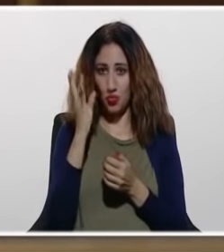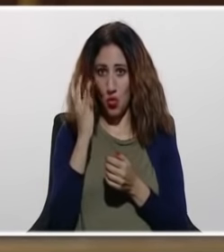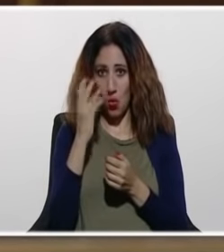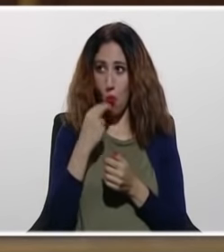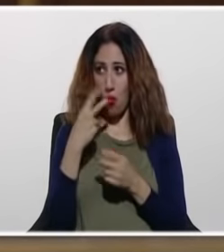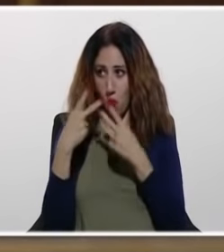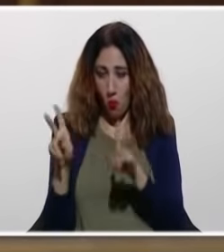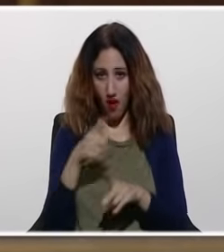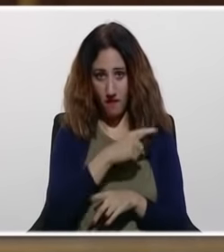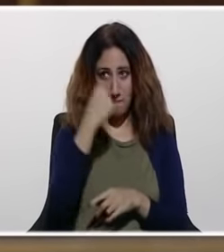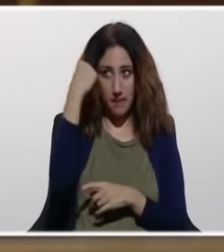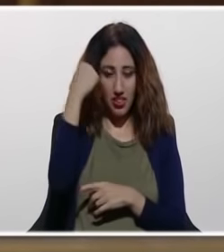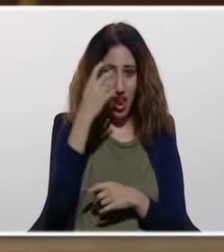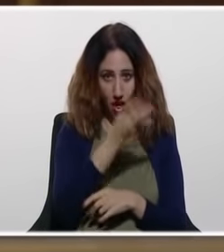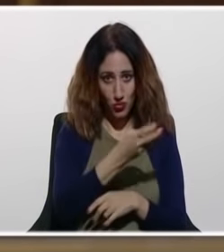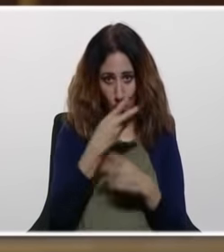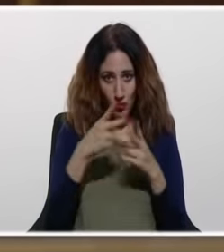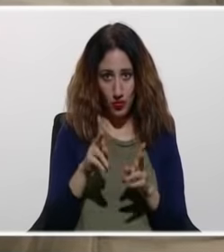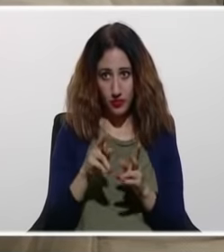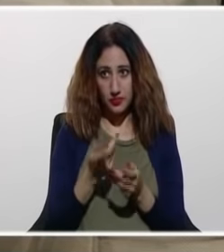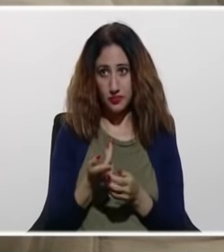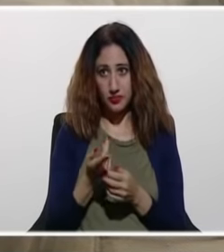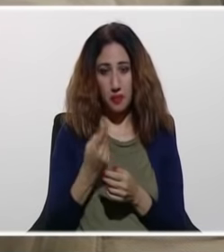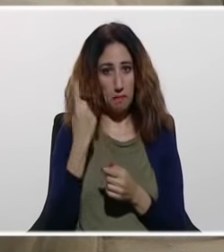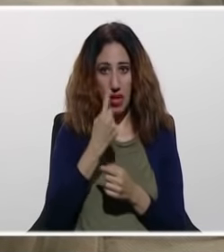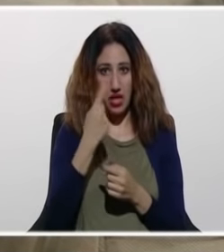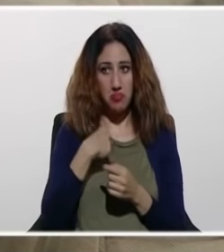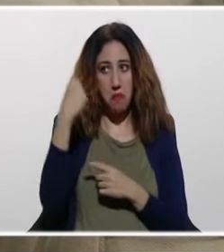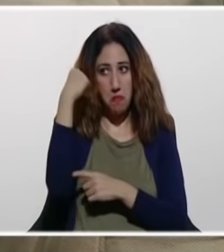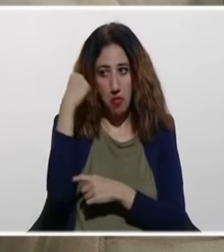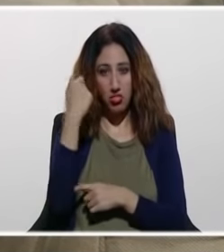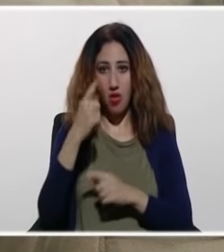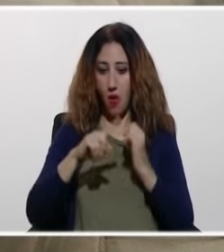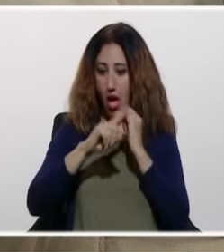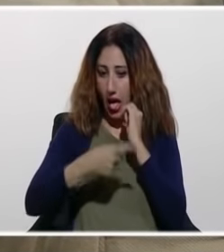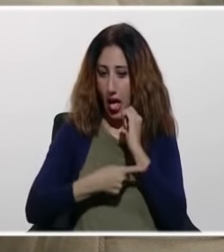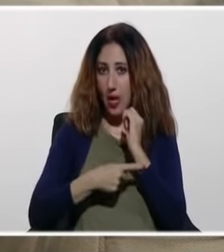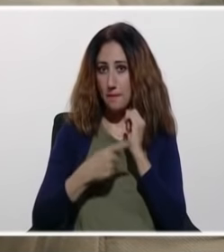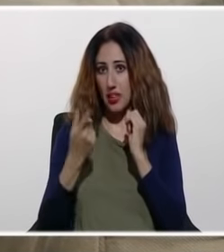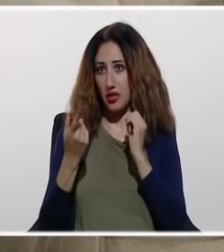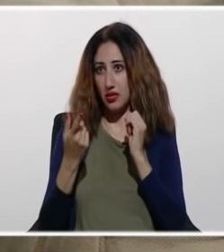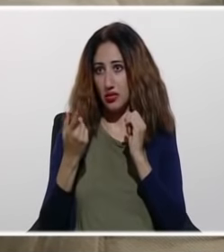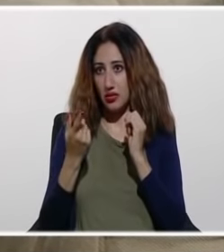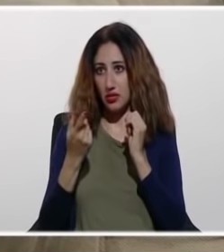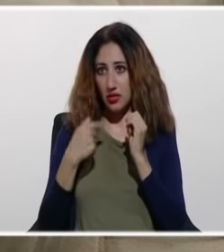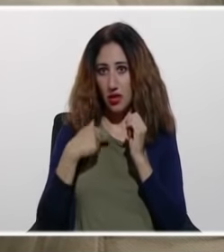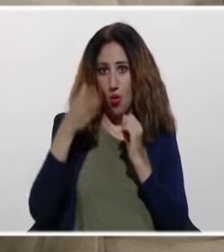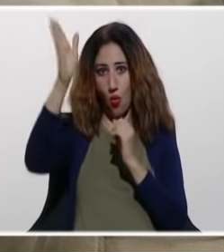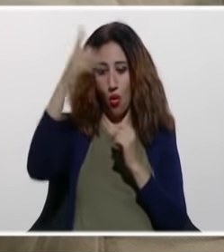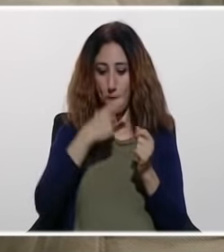ممكن تبقى بطله؟ عادي، انا كنت بطلة وكنت حامل الشهر الثالث، وحضرت بطولة